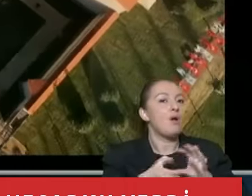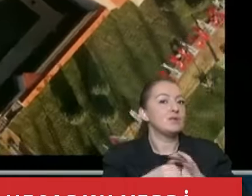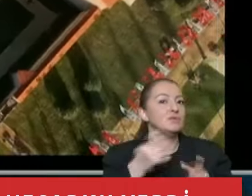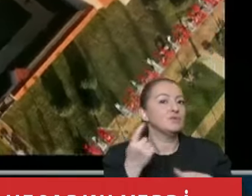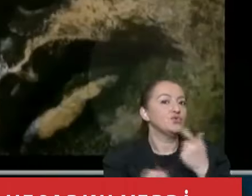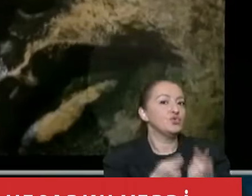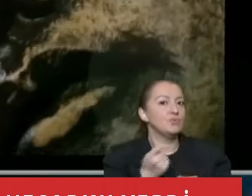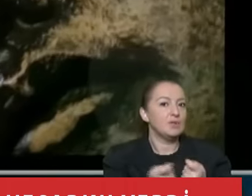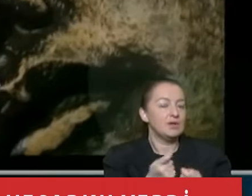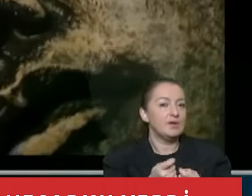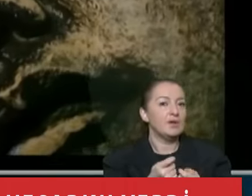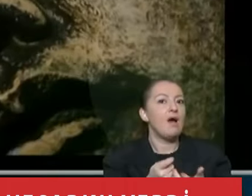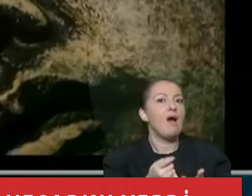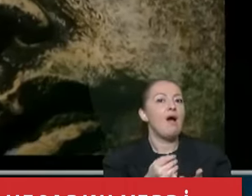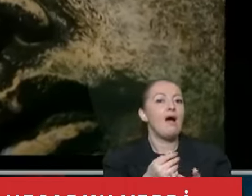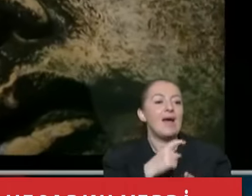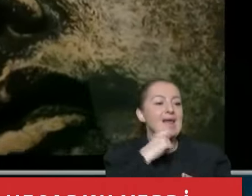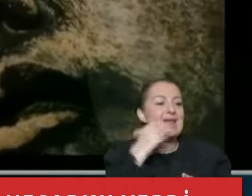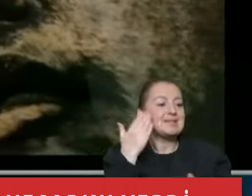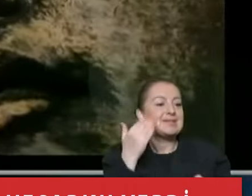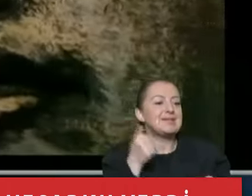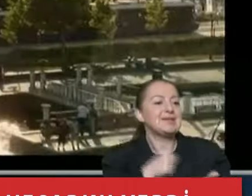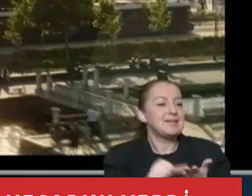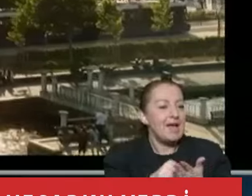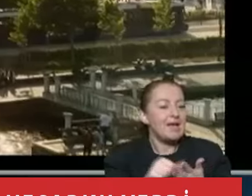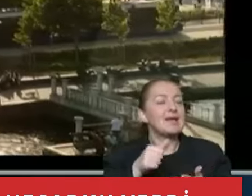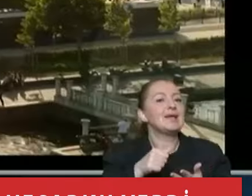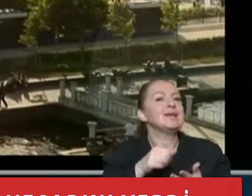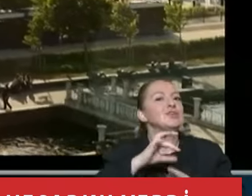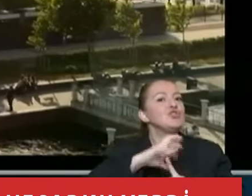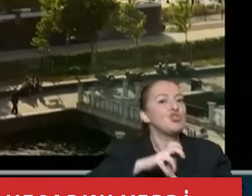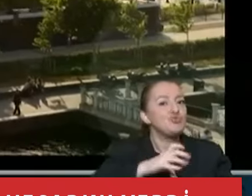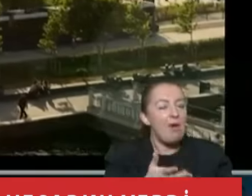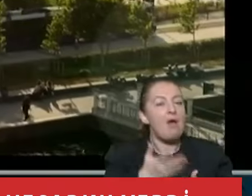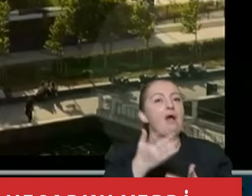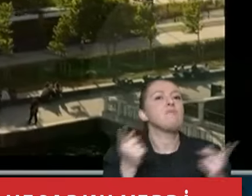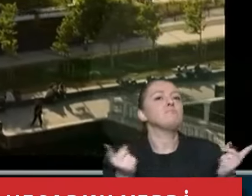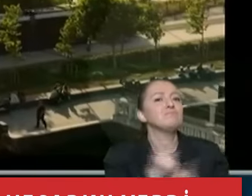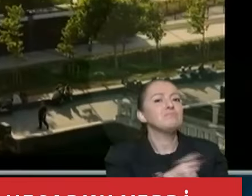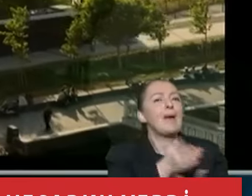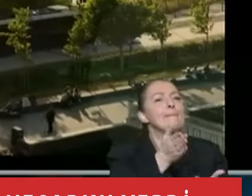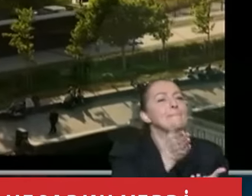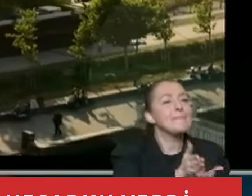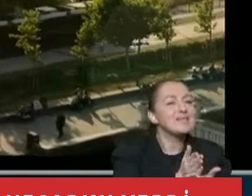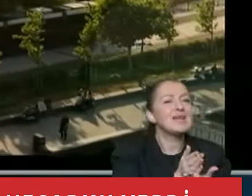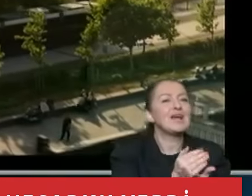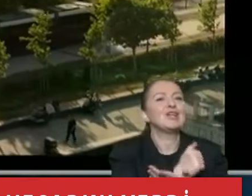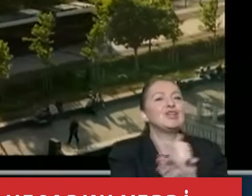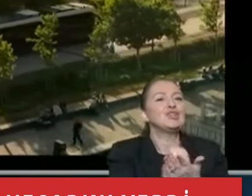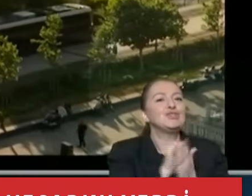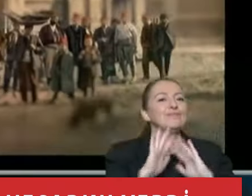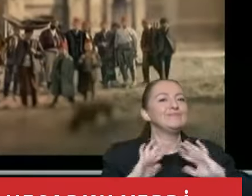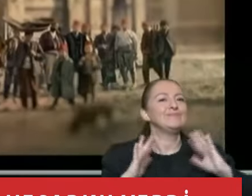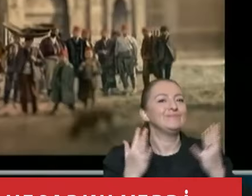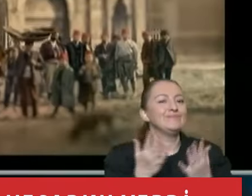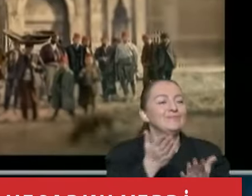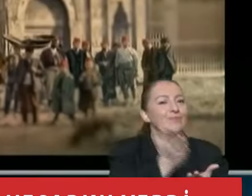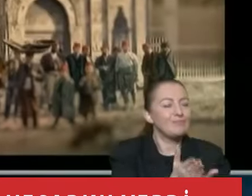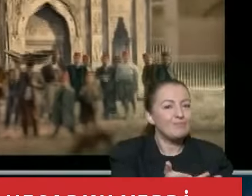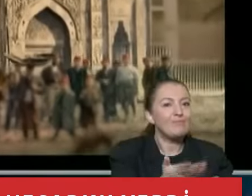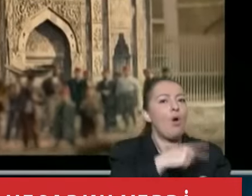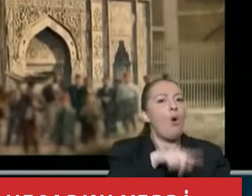aralarında Anıt eserlerin tarihi çeşmelerin tarihi mezar ve türbelerin bulunduğu 943 kültür varlığının